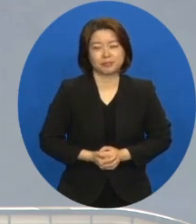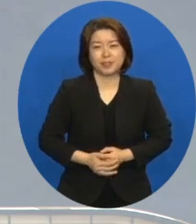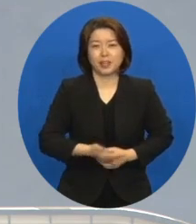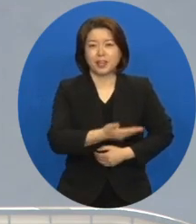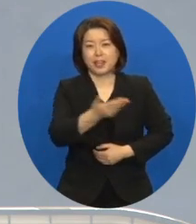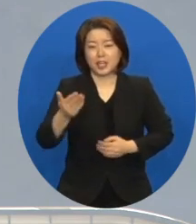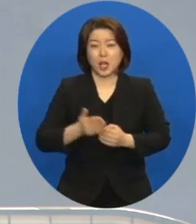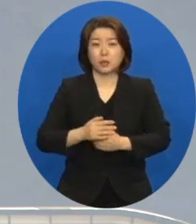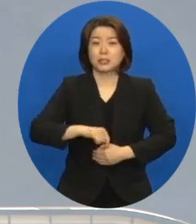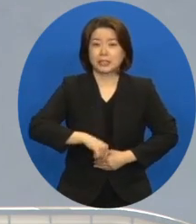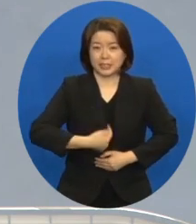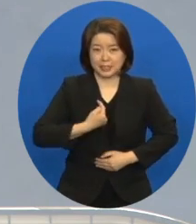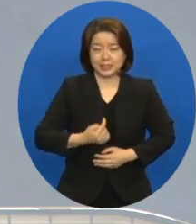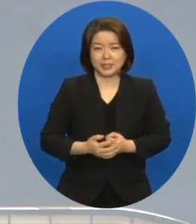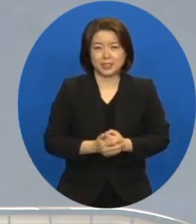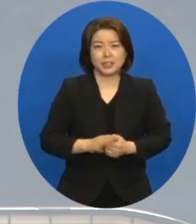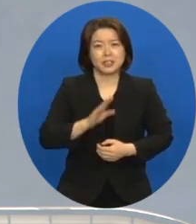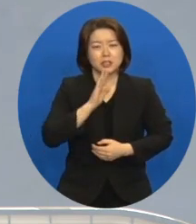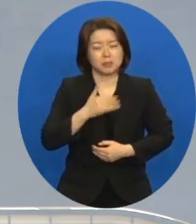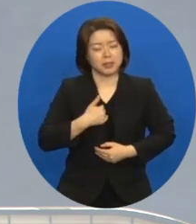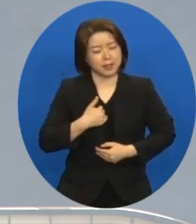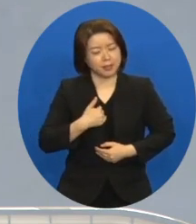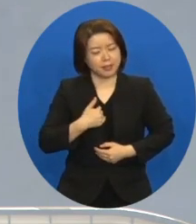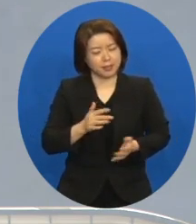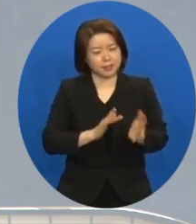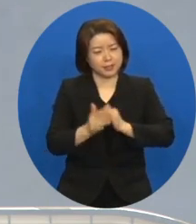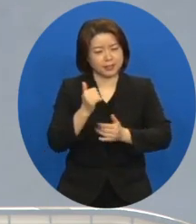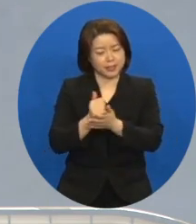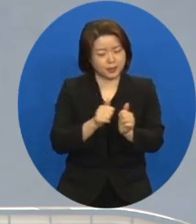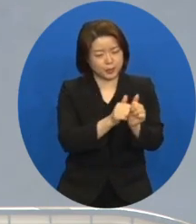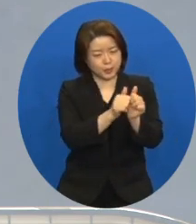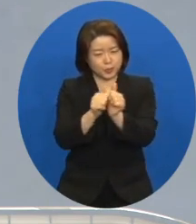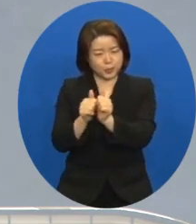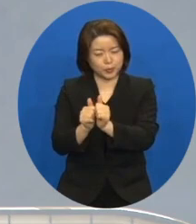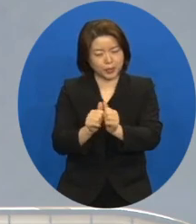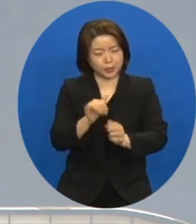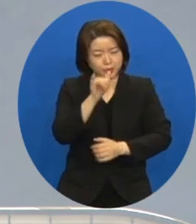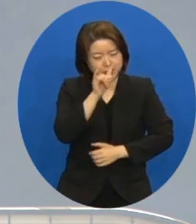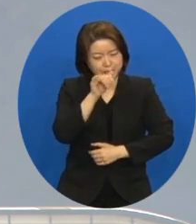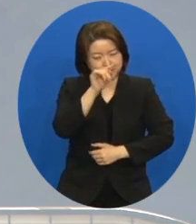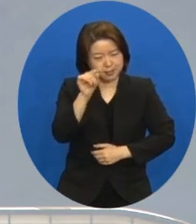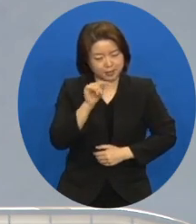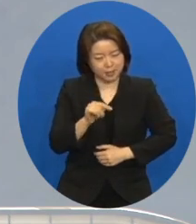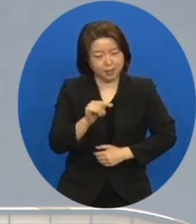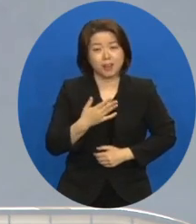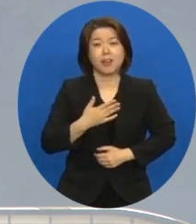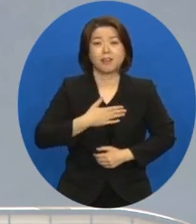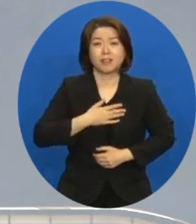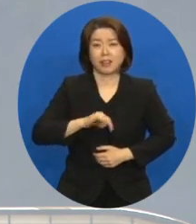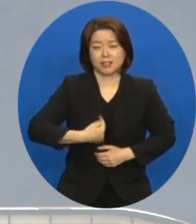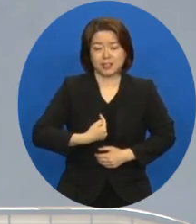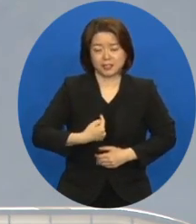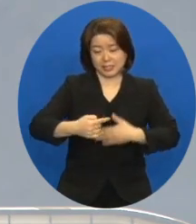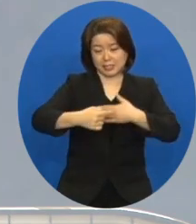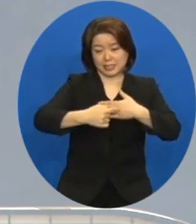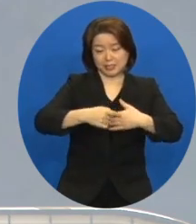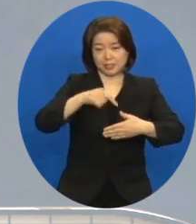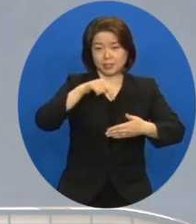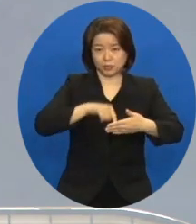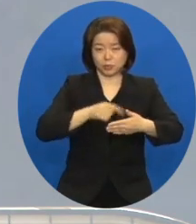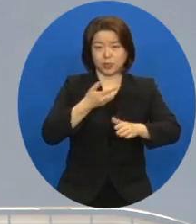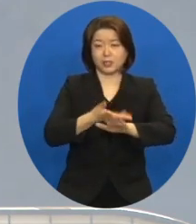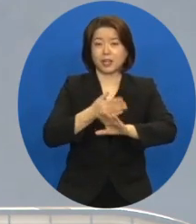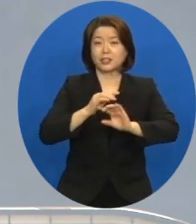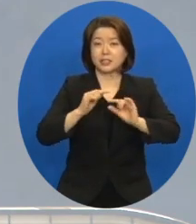여러분 자신이 정말 내가 예수님과 동행하고 있는지는 우리 자신이 겉과 속이 다르지 않은